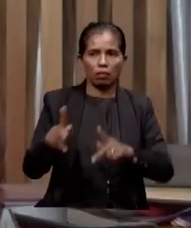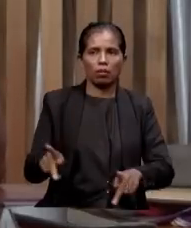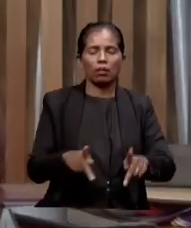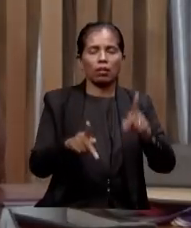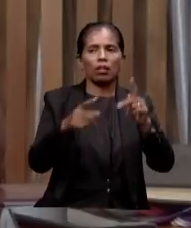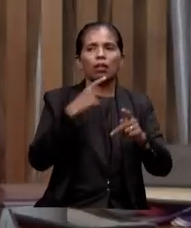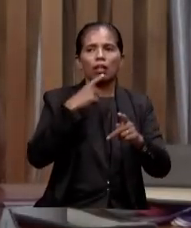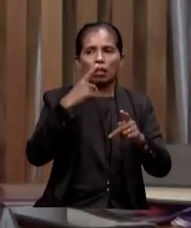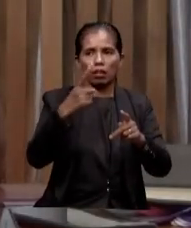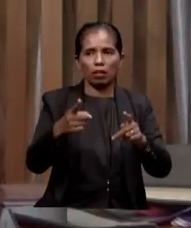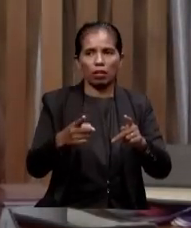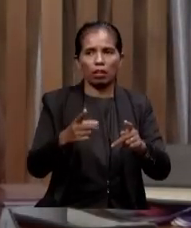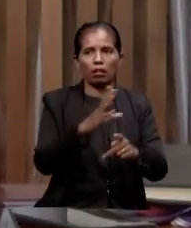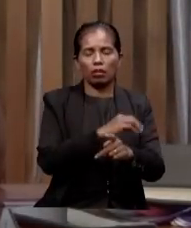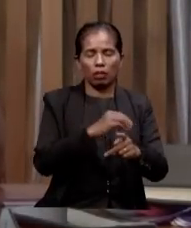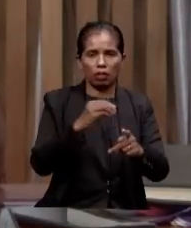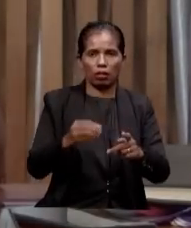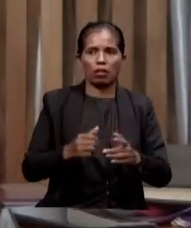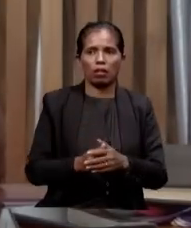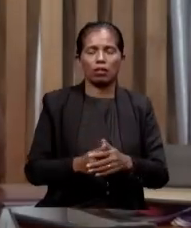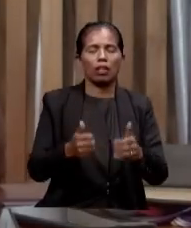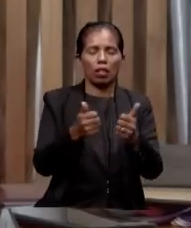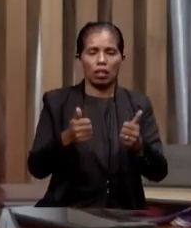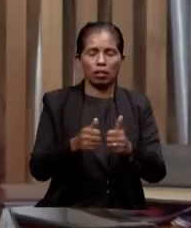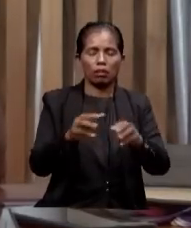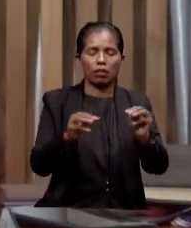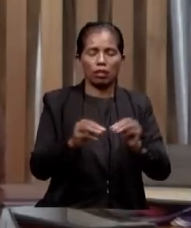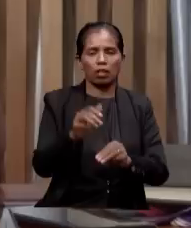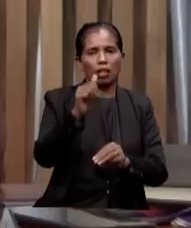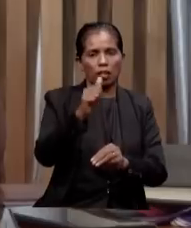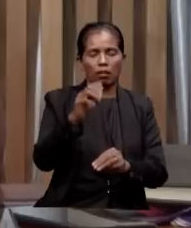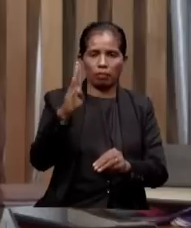atau halo para hamana situ saunta dan artimasiais A ho B.